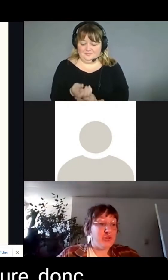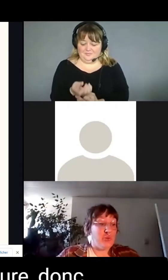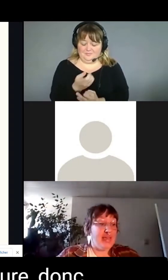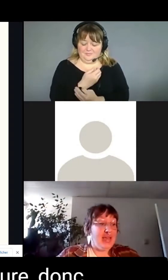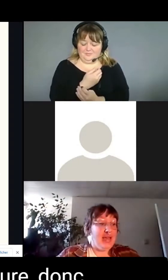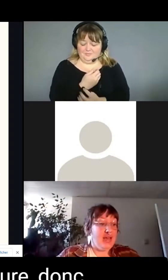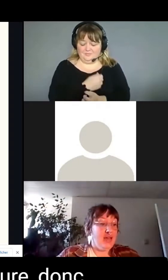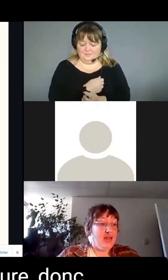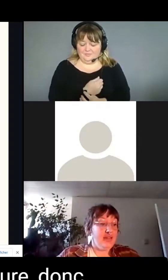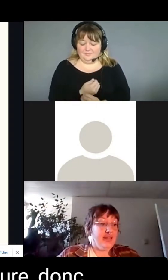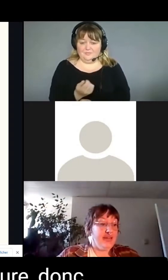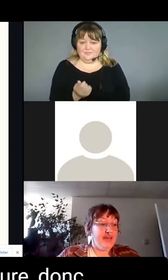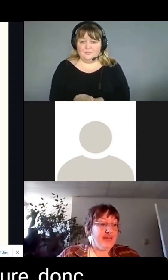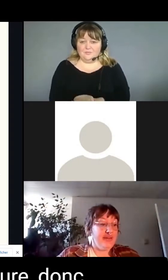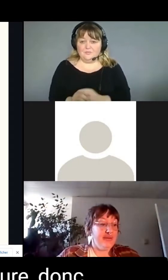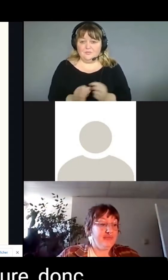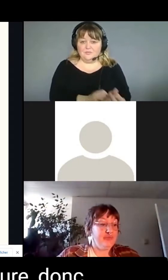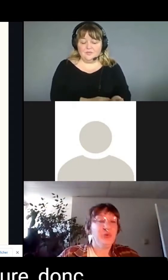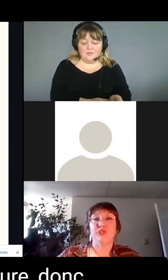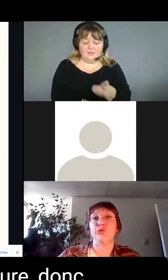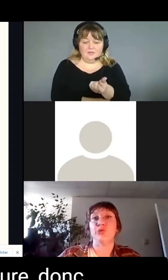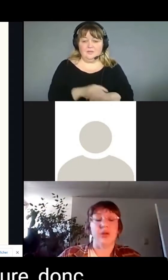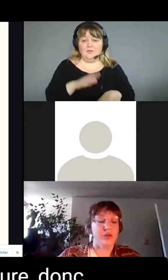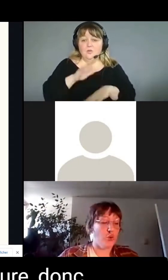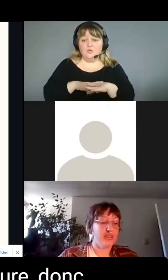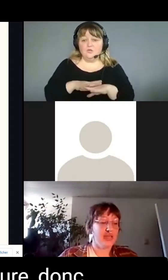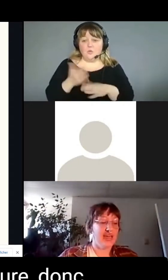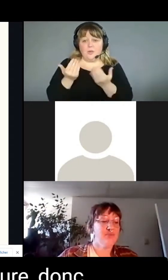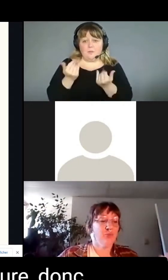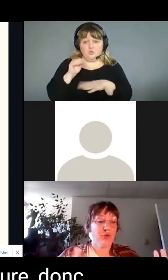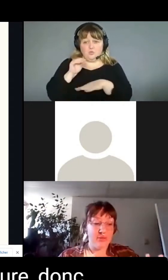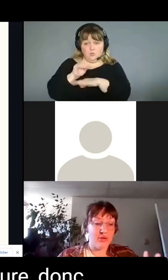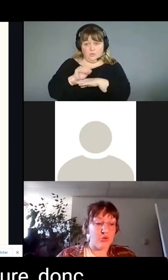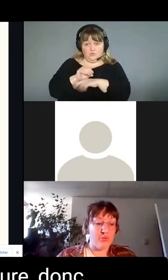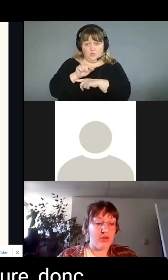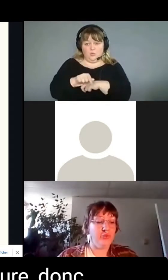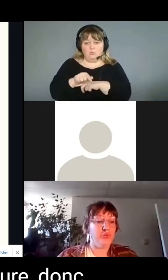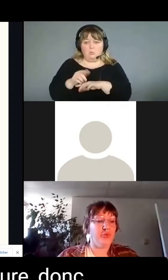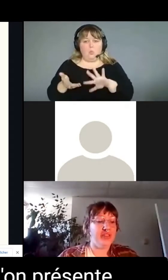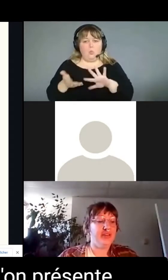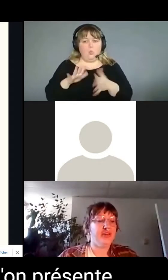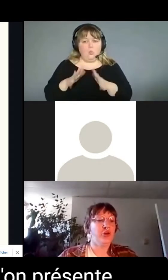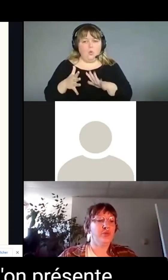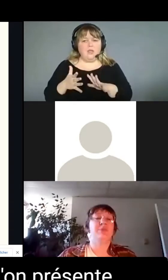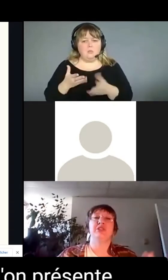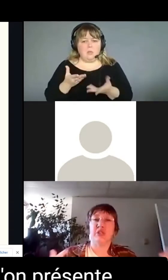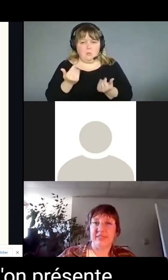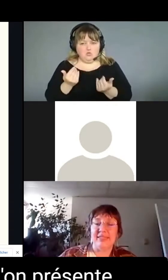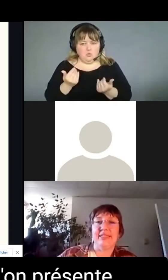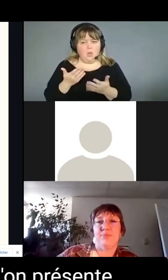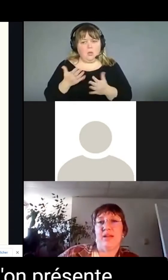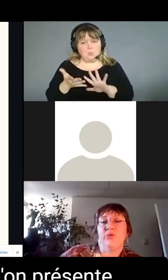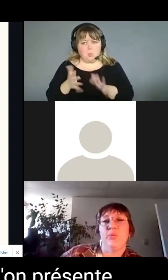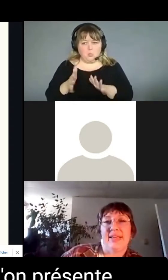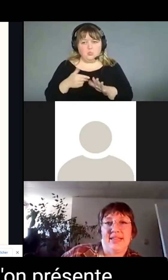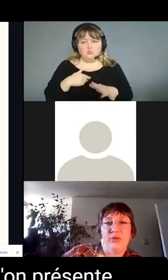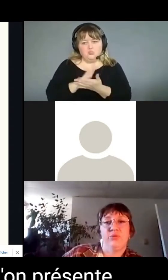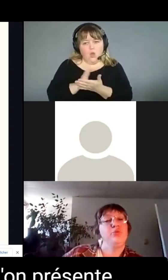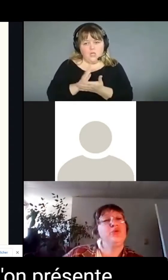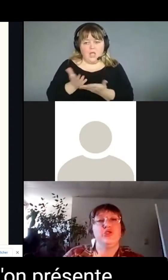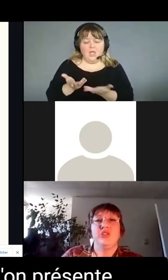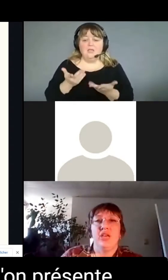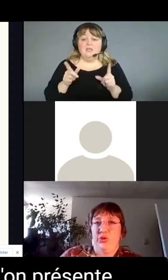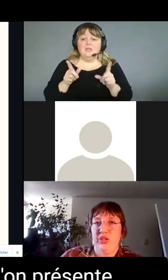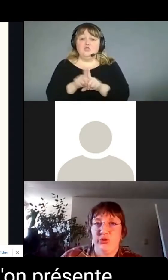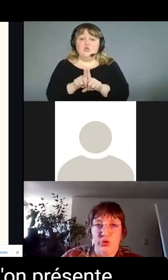Par rapport à ses besoins en nourriture, donc elle est moyennement gourmande, puis comme la majorité des plantes qu'on présente,